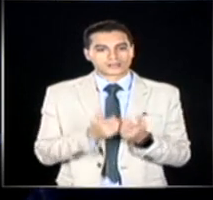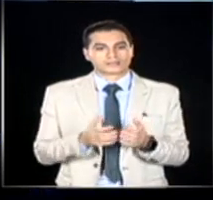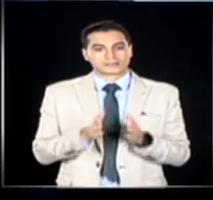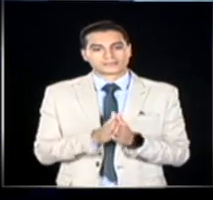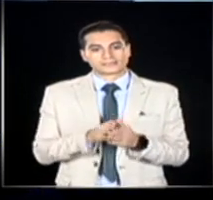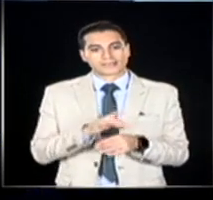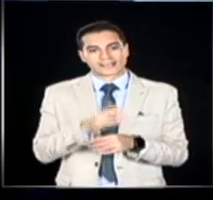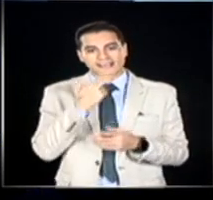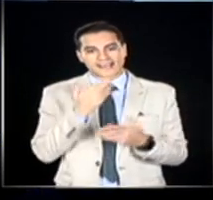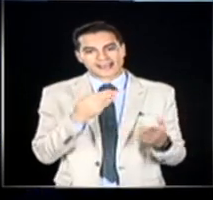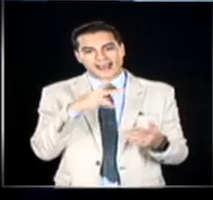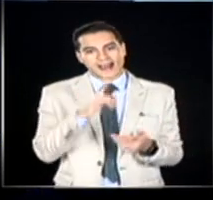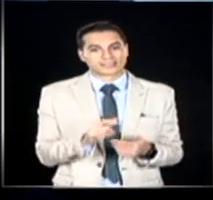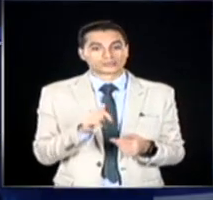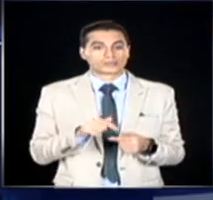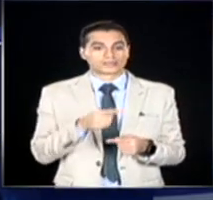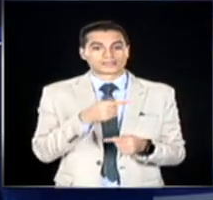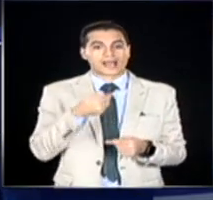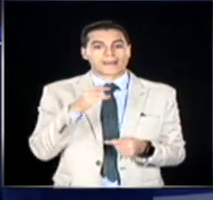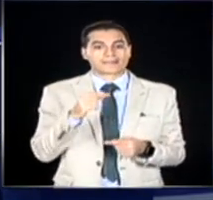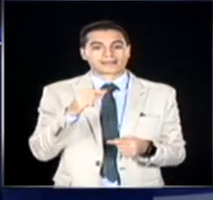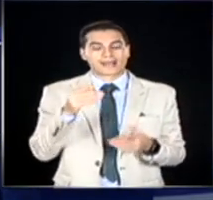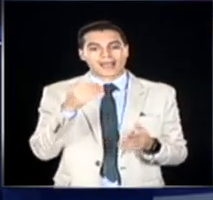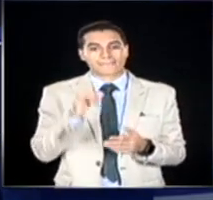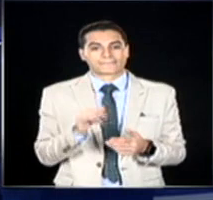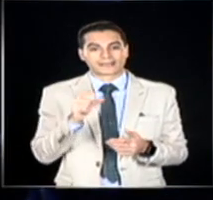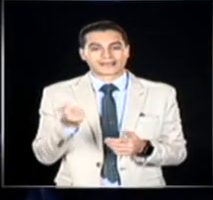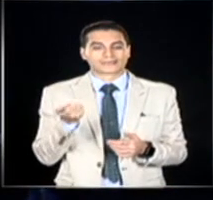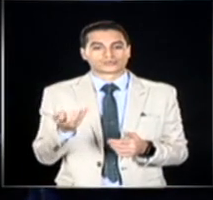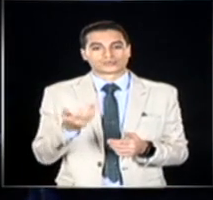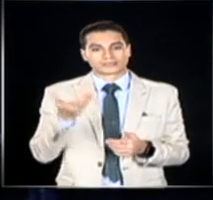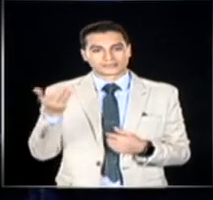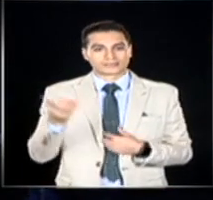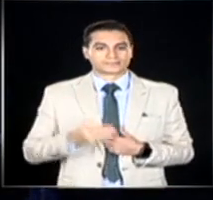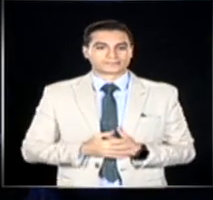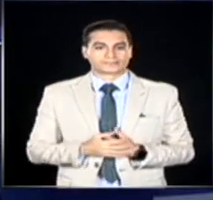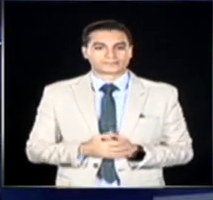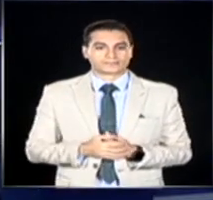لك يا علي. أحمد أمين بقيت 35.